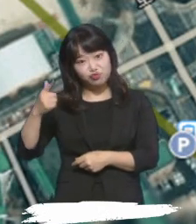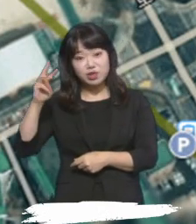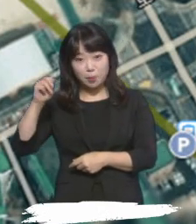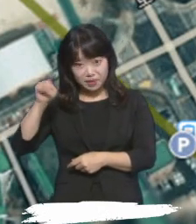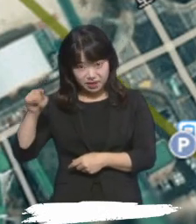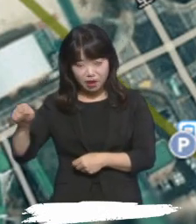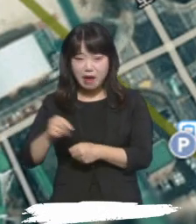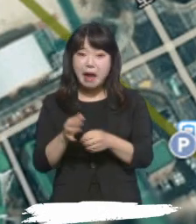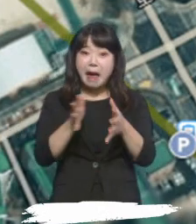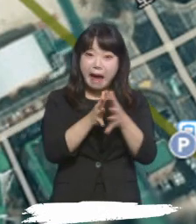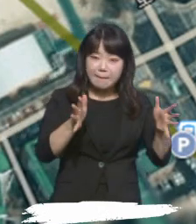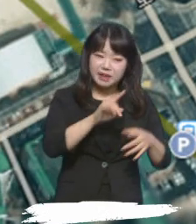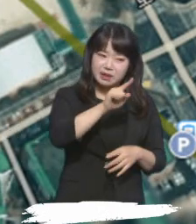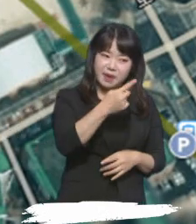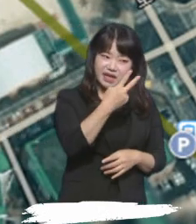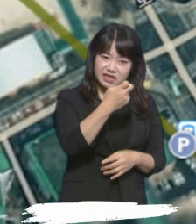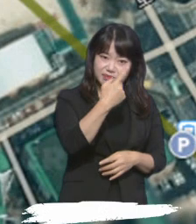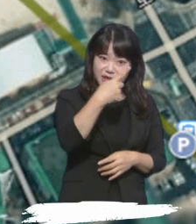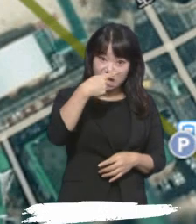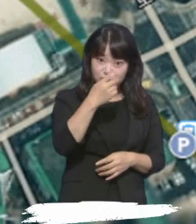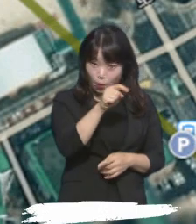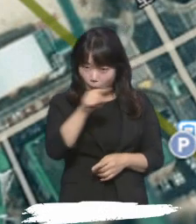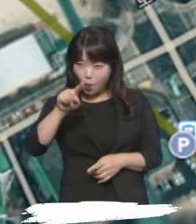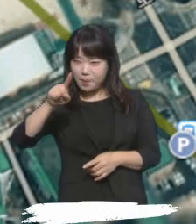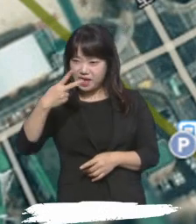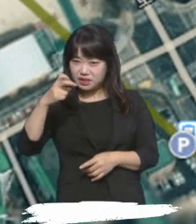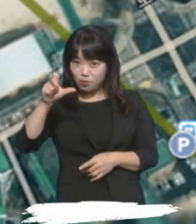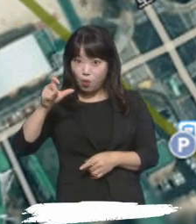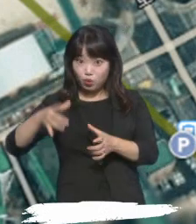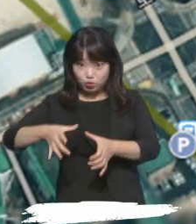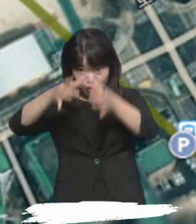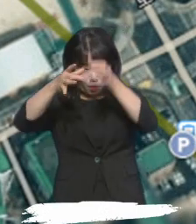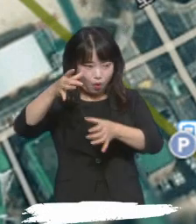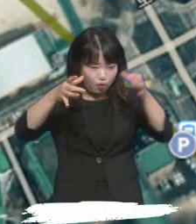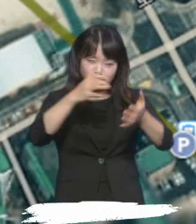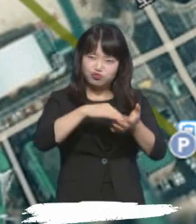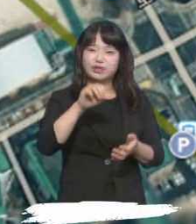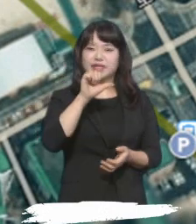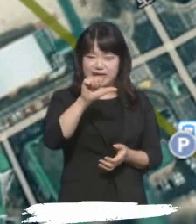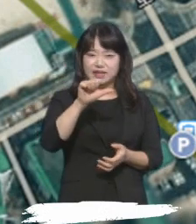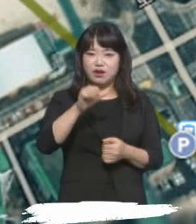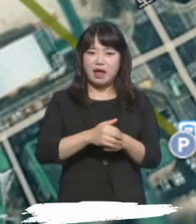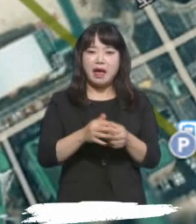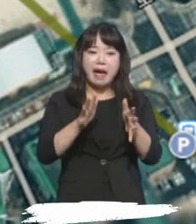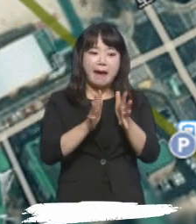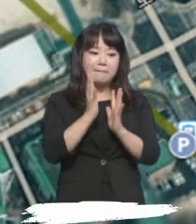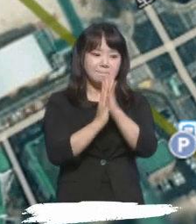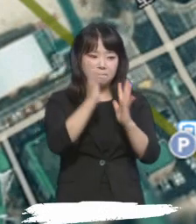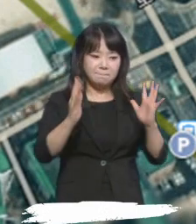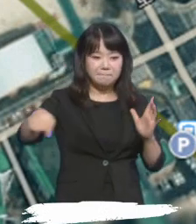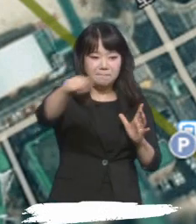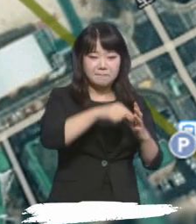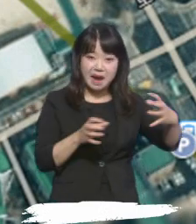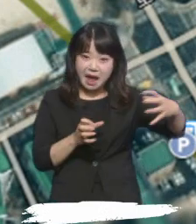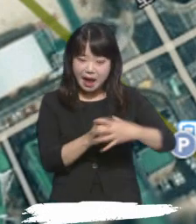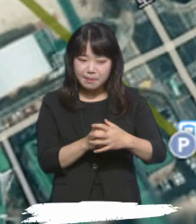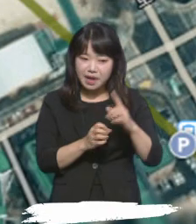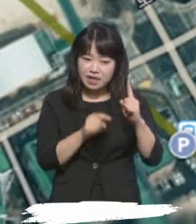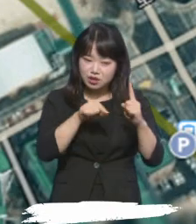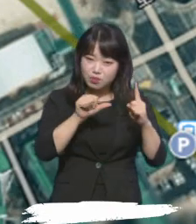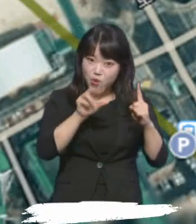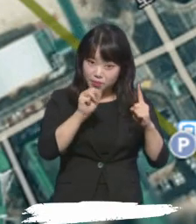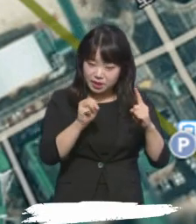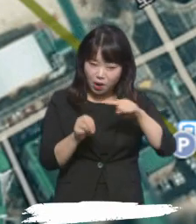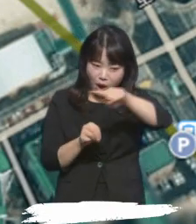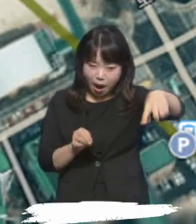173.6제곱미터로 아파트 121동부터 125동까지 5개 동앞 화단이 포함되는 1.5미터 폭이